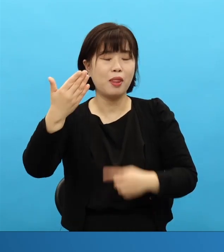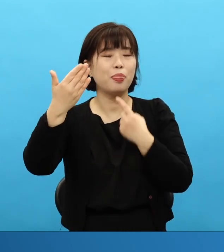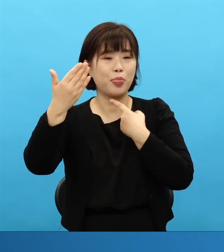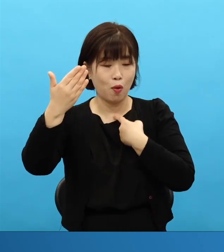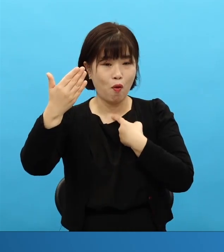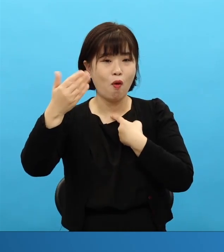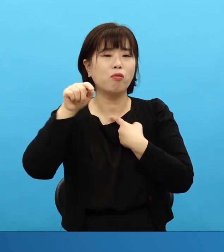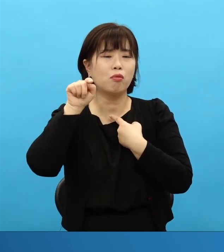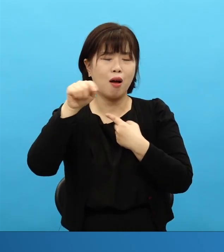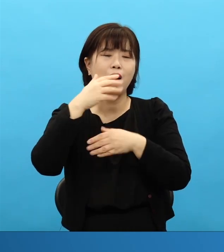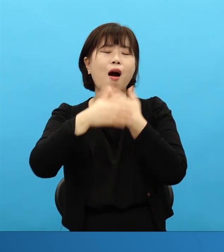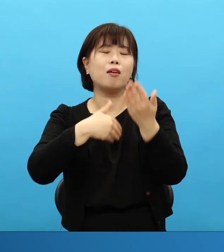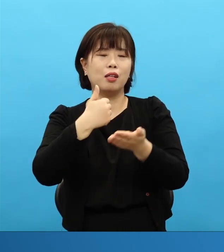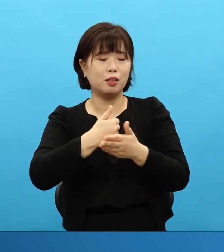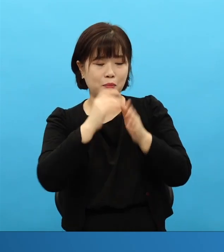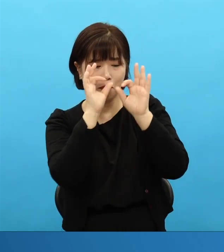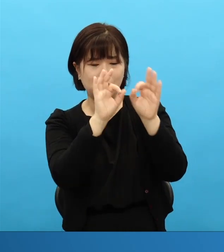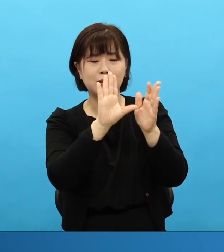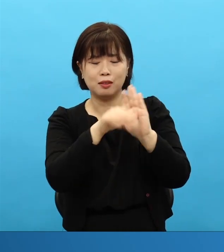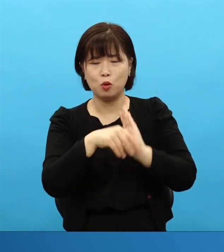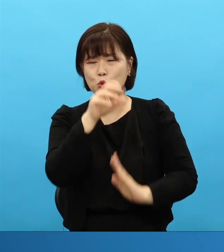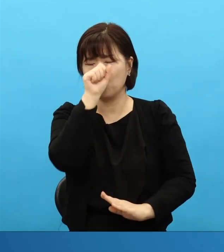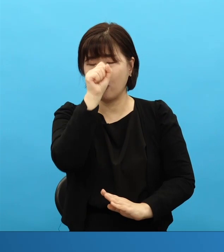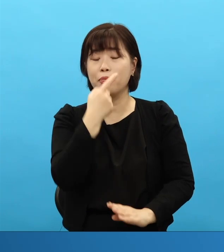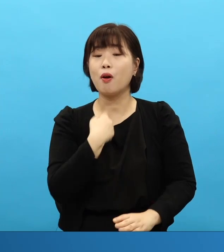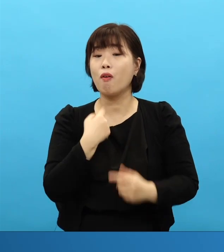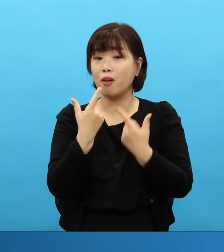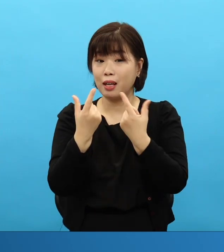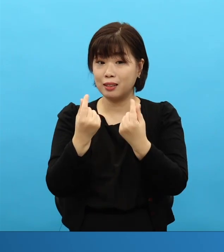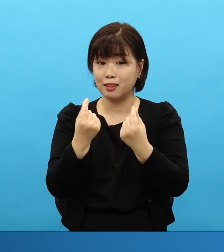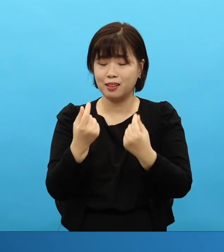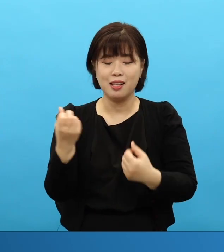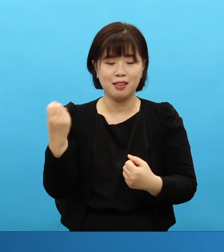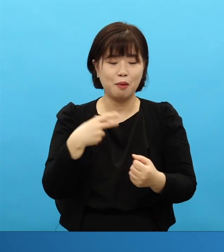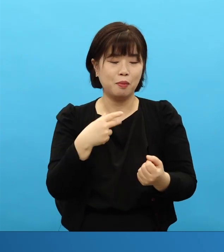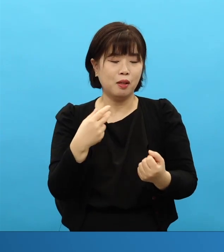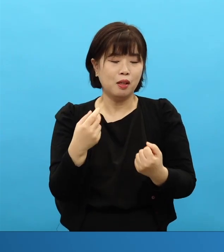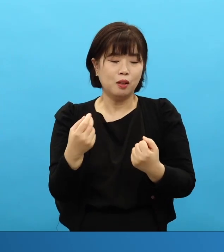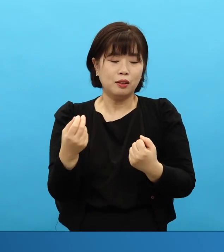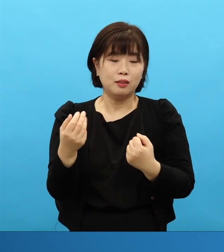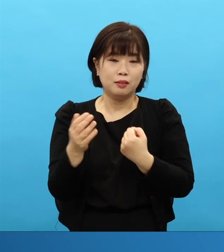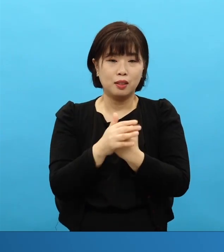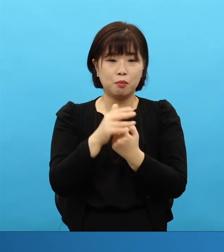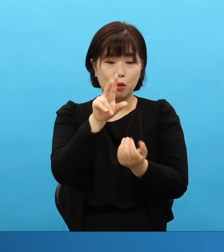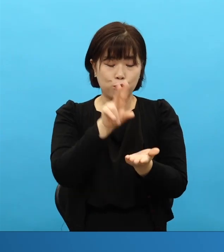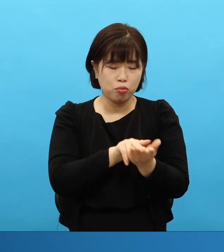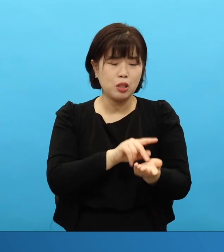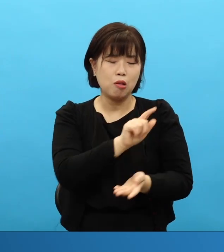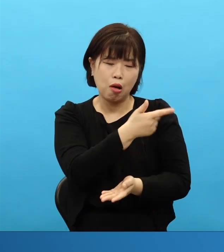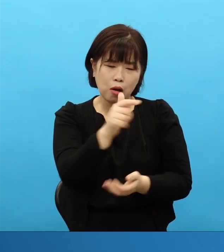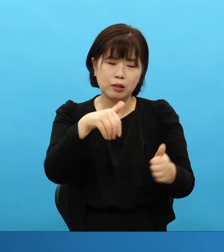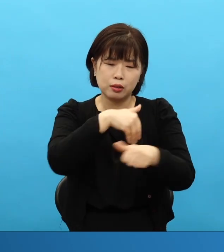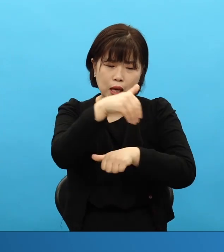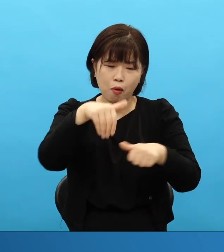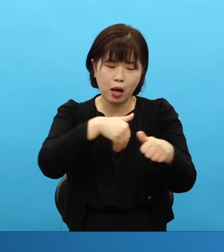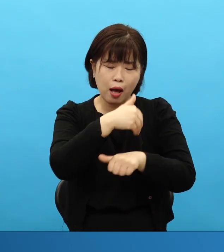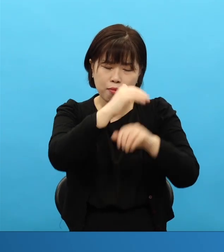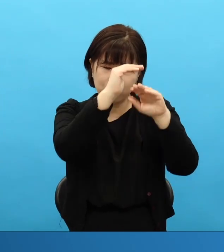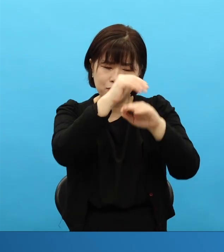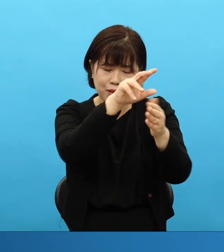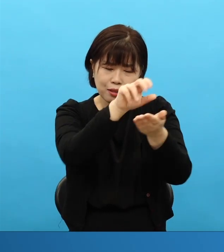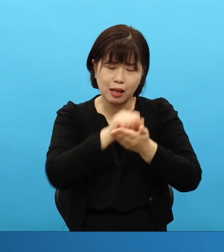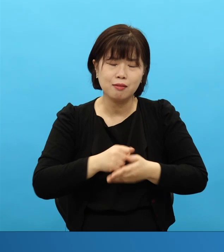문제나 사건들이 오면은 그 안에서 계속 기도하면서 도전하는 거였는데 또 지난주에